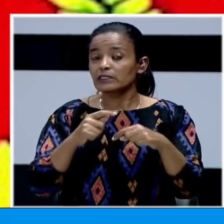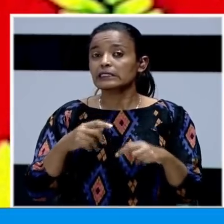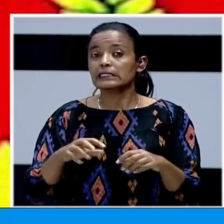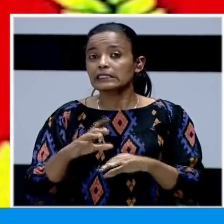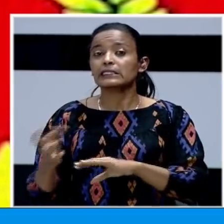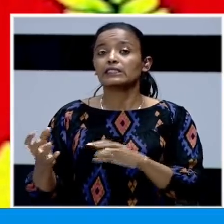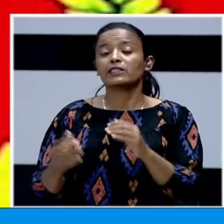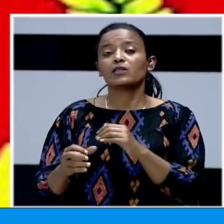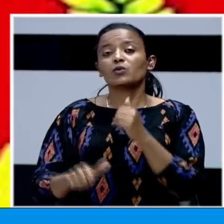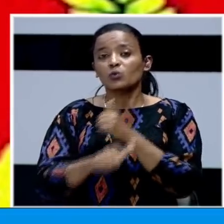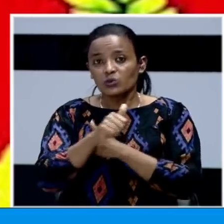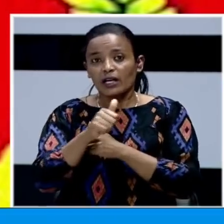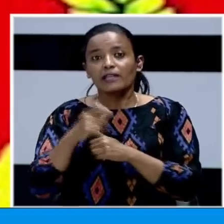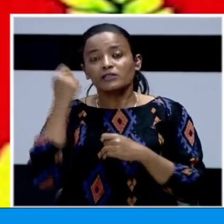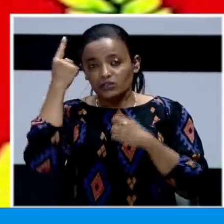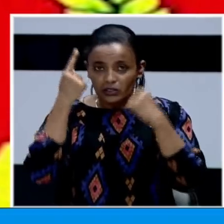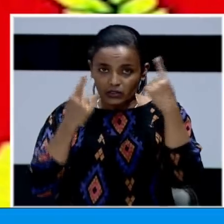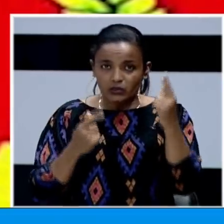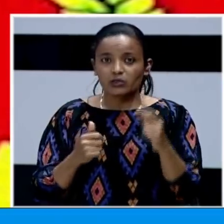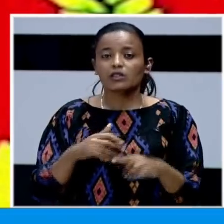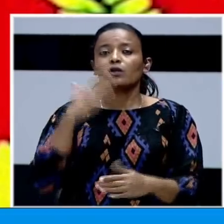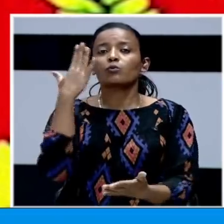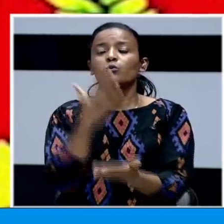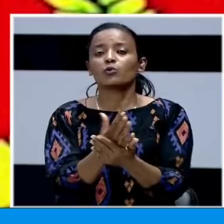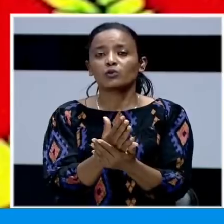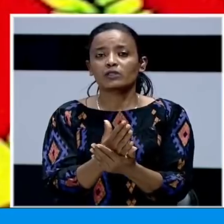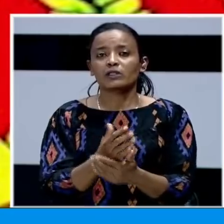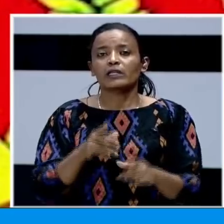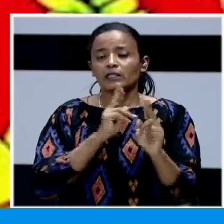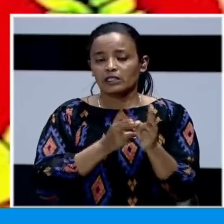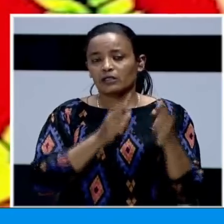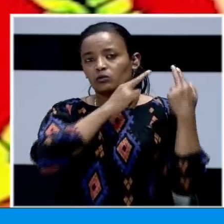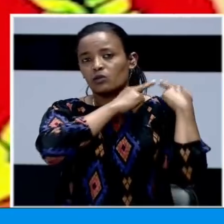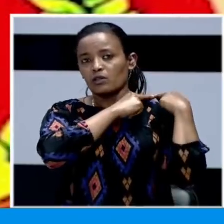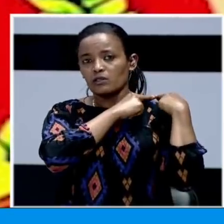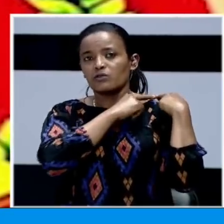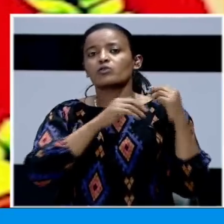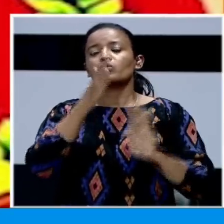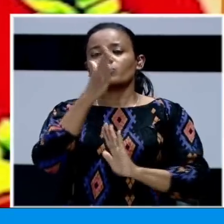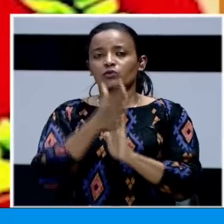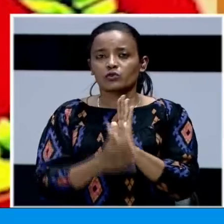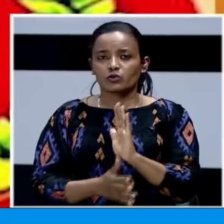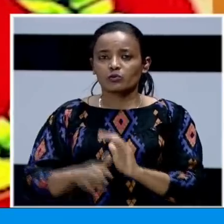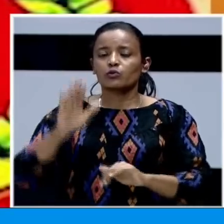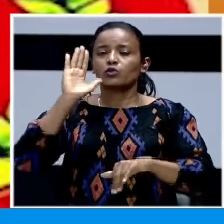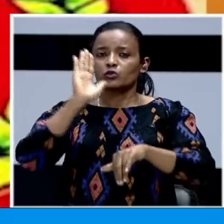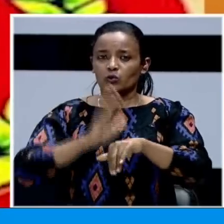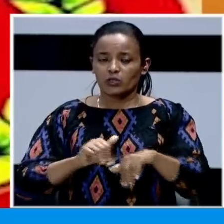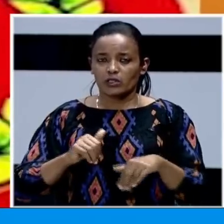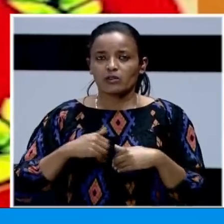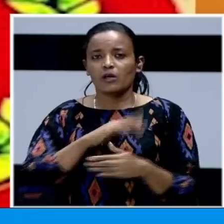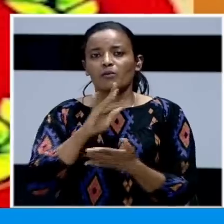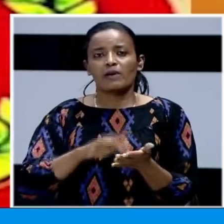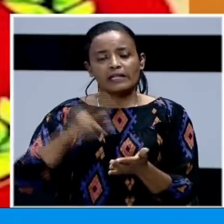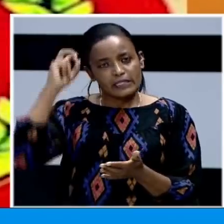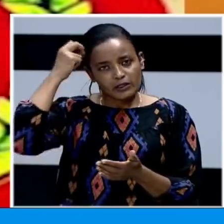نهلكيتن ساعوين بونة تردي أخوم دو كبل بمقوار تاريخا وحلافنتكم كتفصمو تصوي اللوم ما كلاي